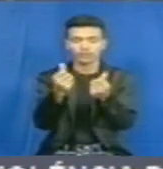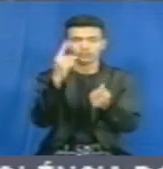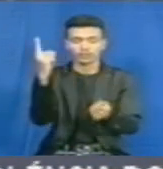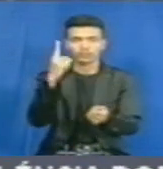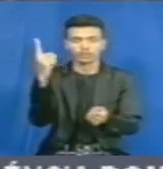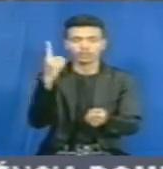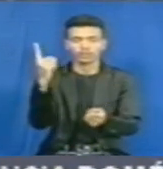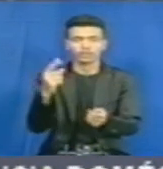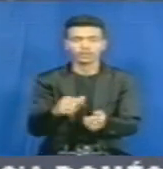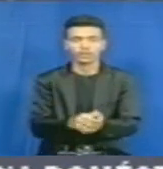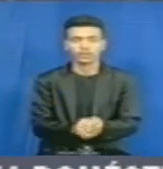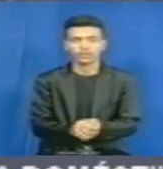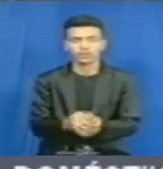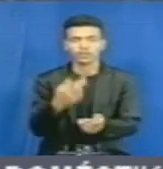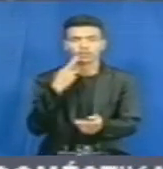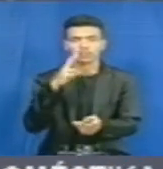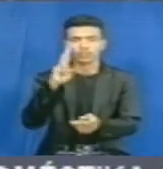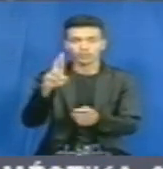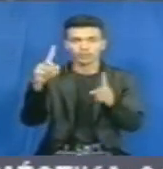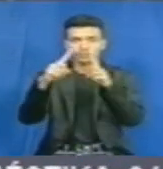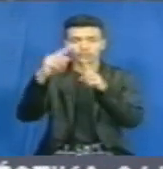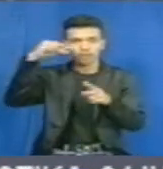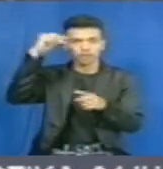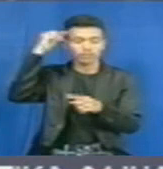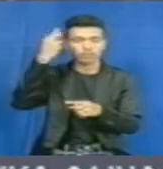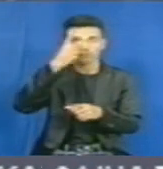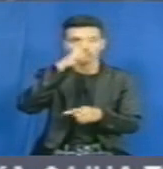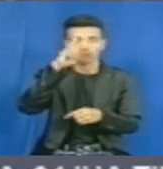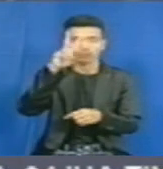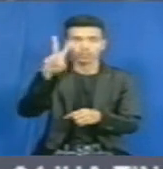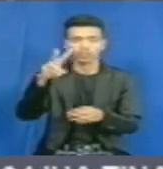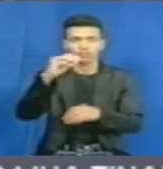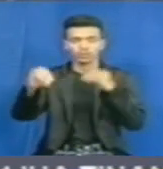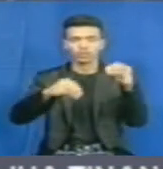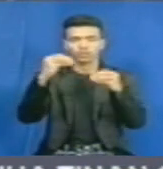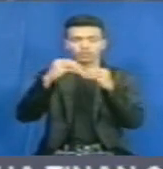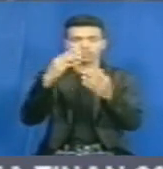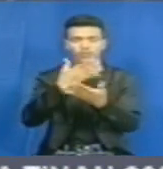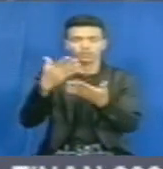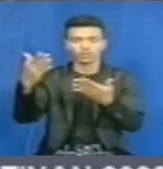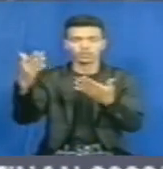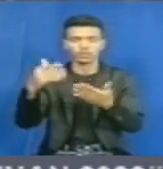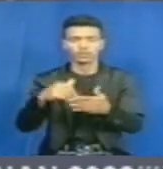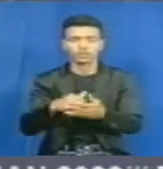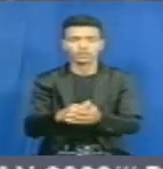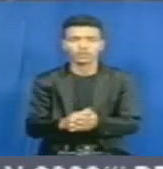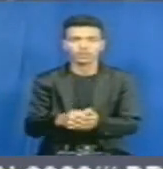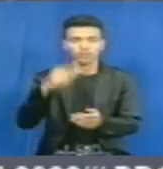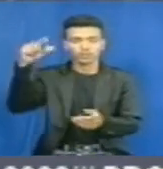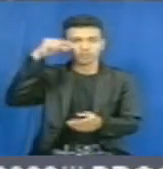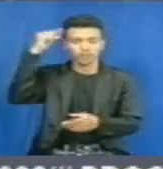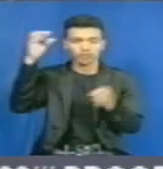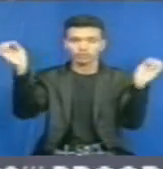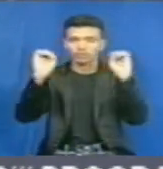Sa negosyante rekomenda ba governo atu kontrolo fona ba folin sasan. Se kare governo la ta mata